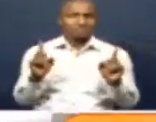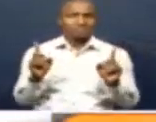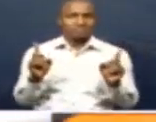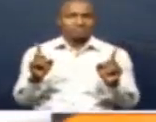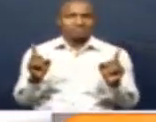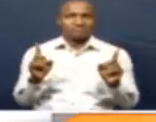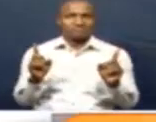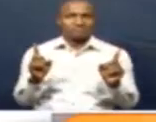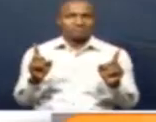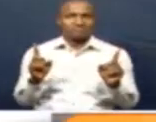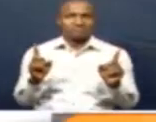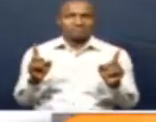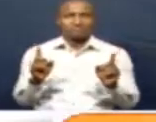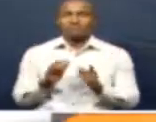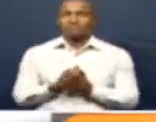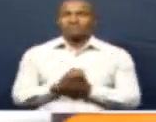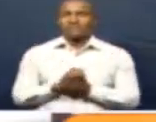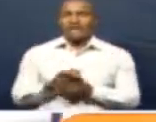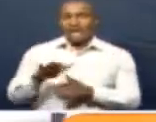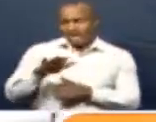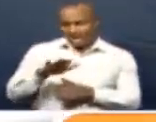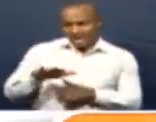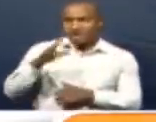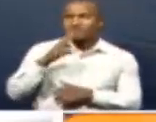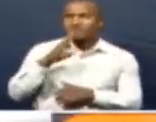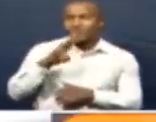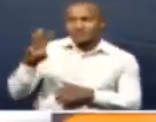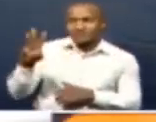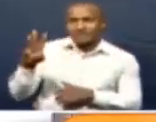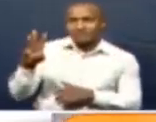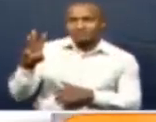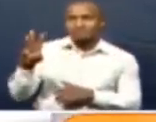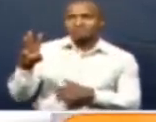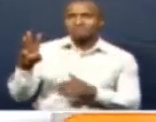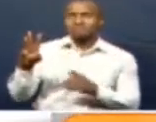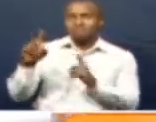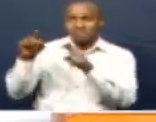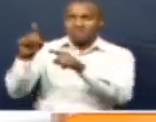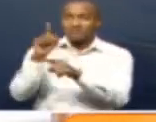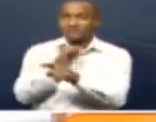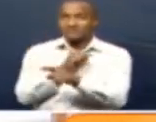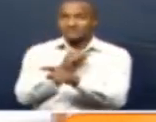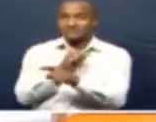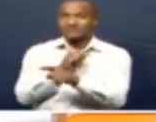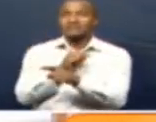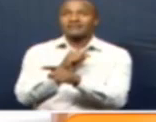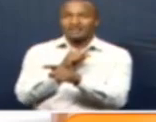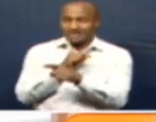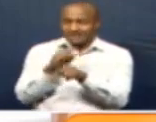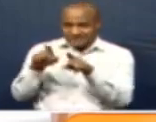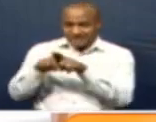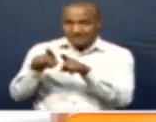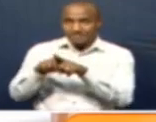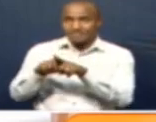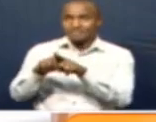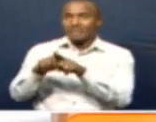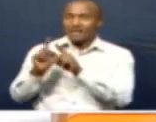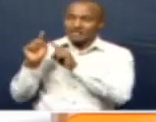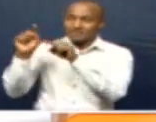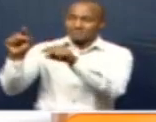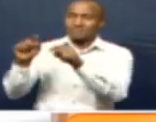akionekana kutongoza eneo la magharibi, hafla hii imejiri muda mfupi tu baada ya yeye kuwa katika eneo hilo nyumbani kwake